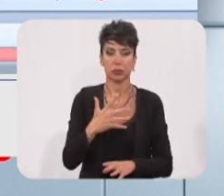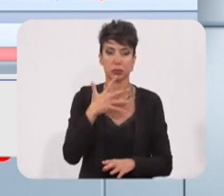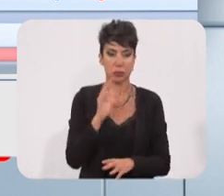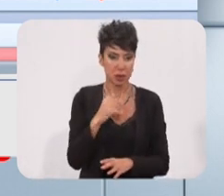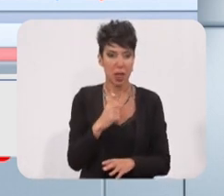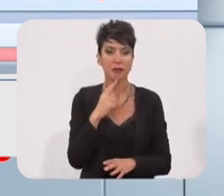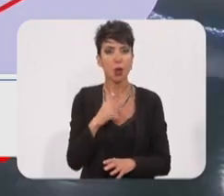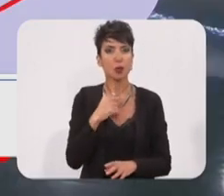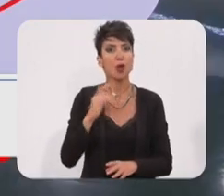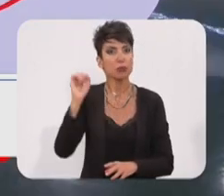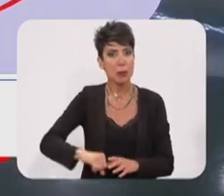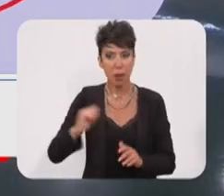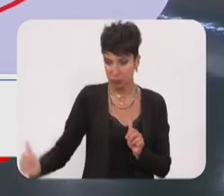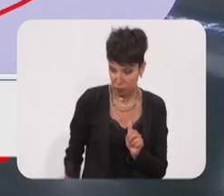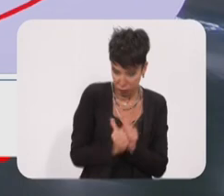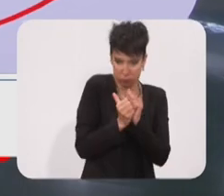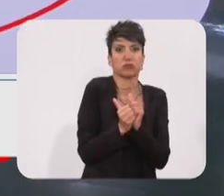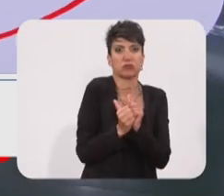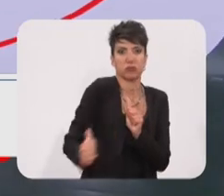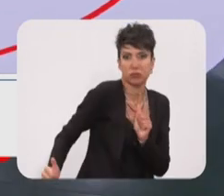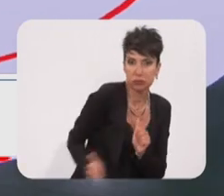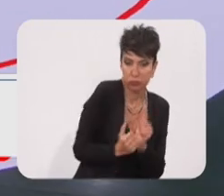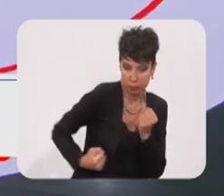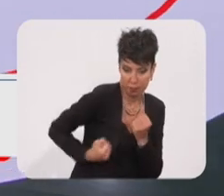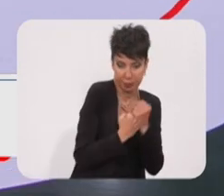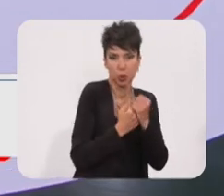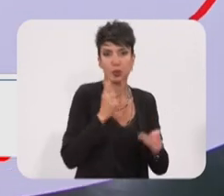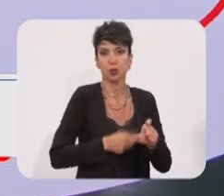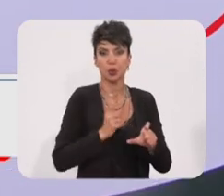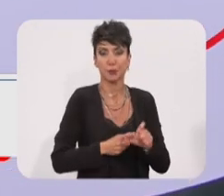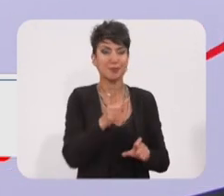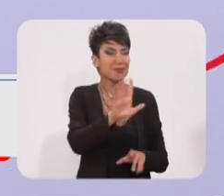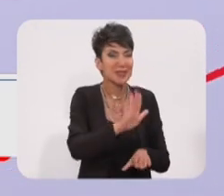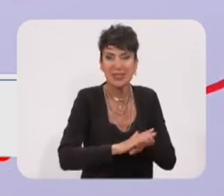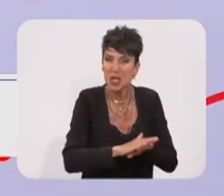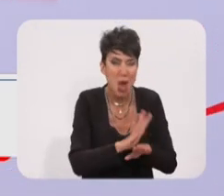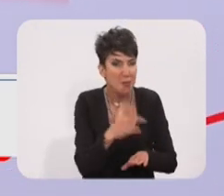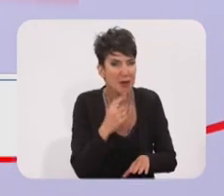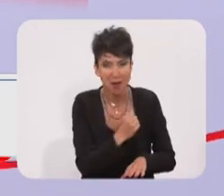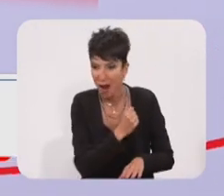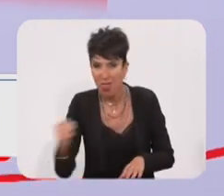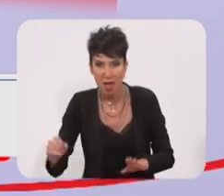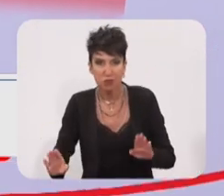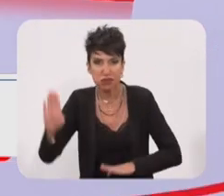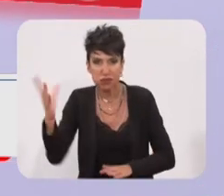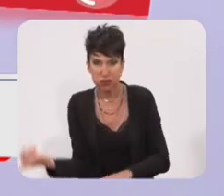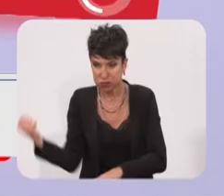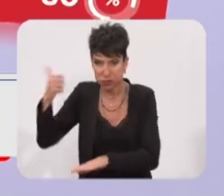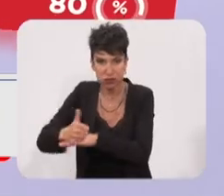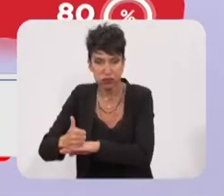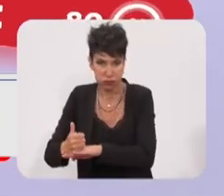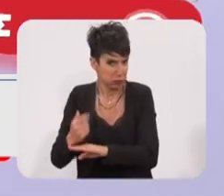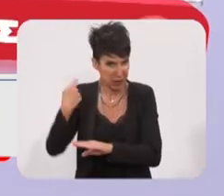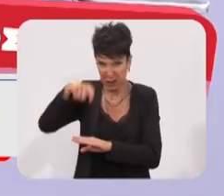Η ακροδεξιάς στην Βουλή, κύριε Βαλόπουλο. Θα σας πω, σε αυτό νομίζω ότι πρέπει να ξεχωρίσουμε δύο παράγοντες. Ο πρώτος αφορά το